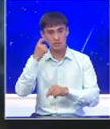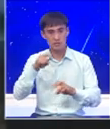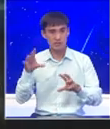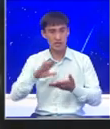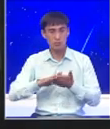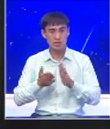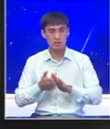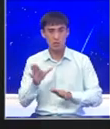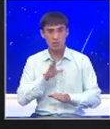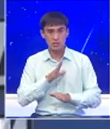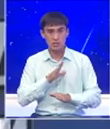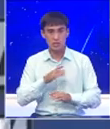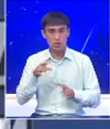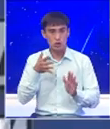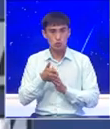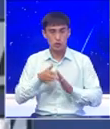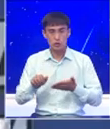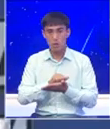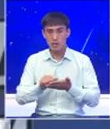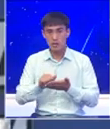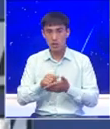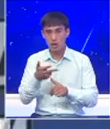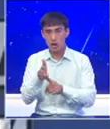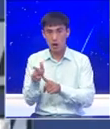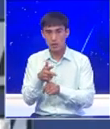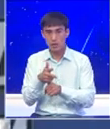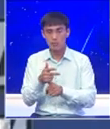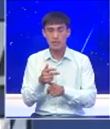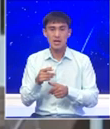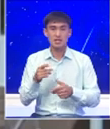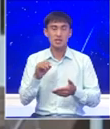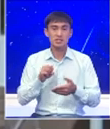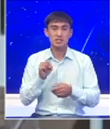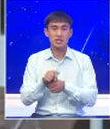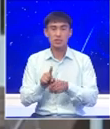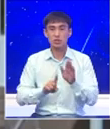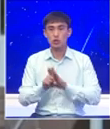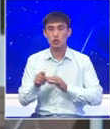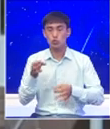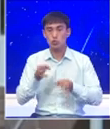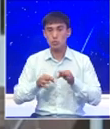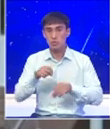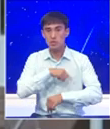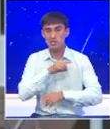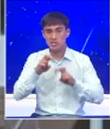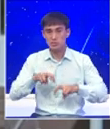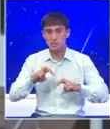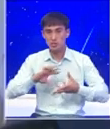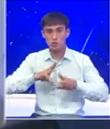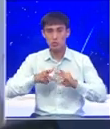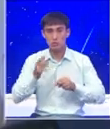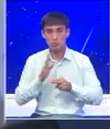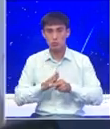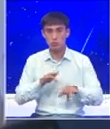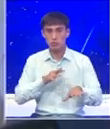все обстоятельства произошедшего. Изучаются материалы камер видеонаблюдения. Назначена судебно-медицинская экспертиза, по результатам которой